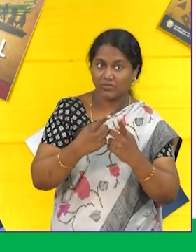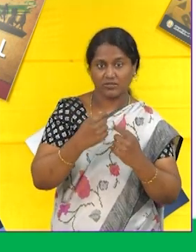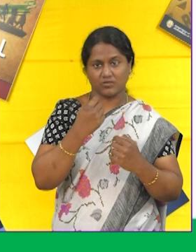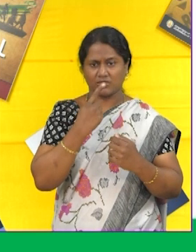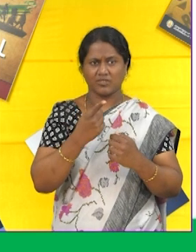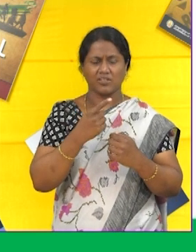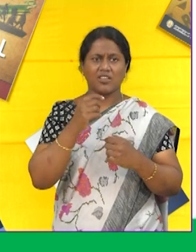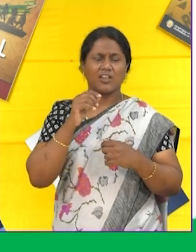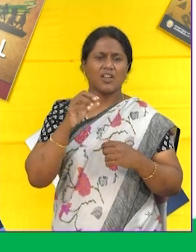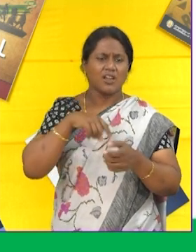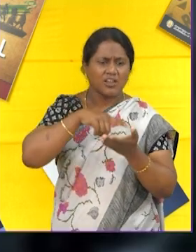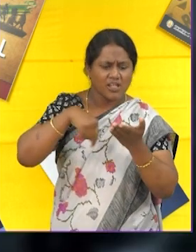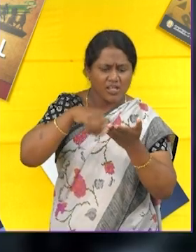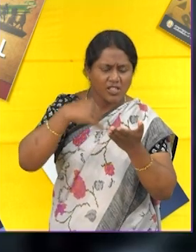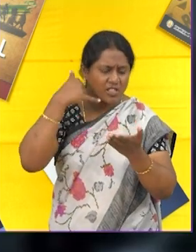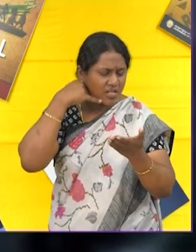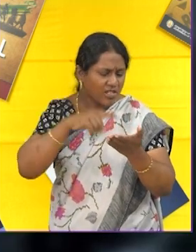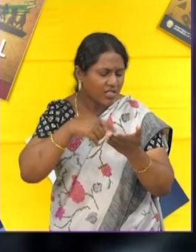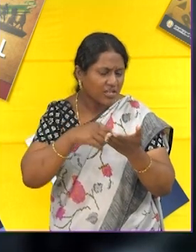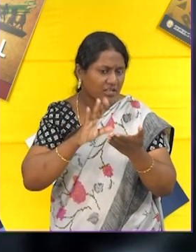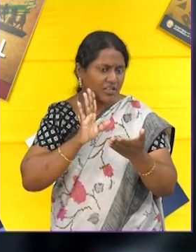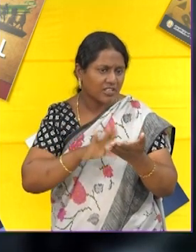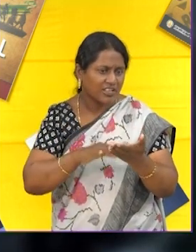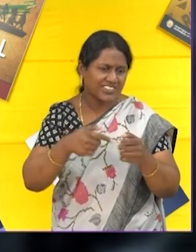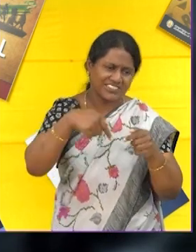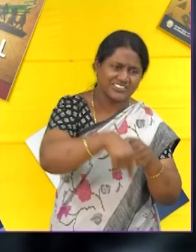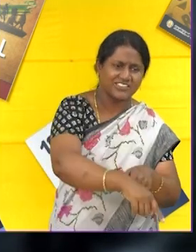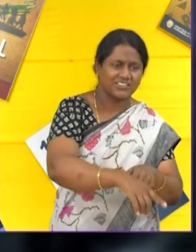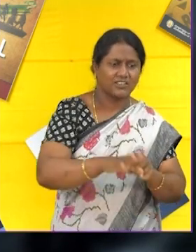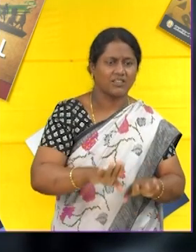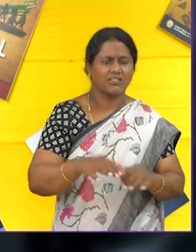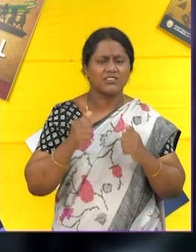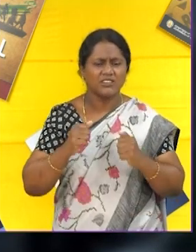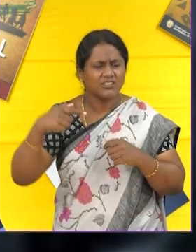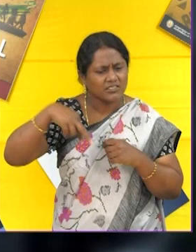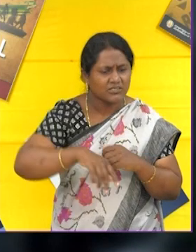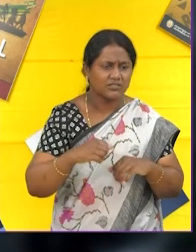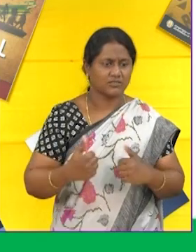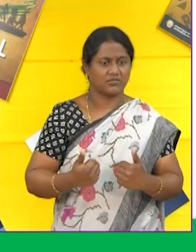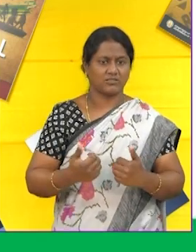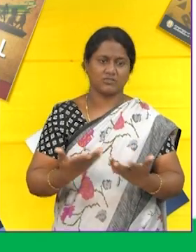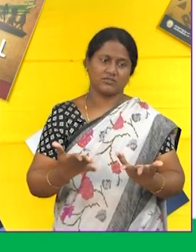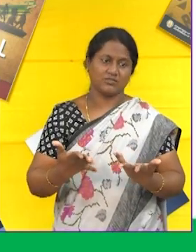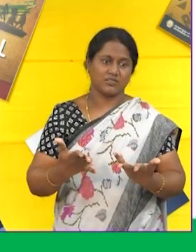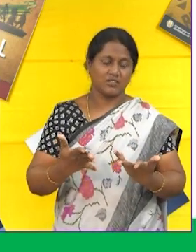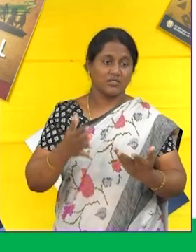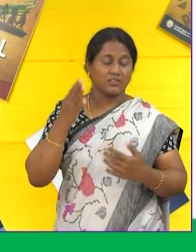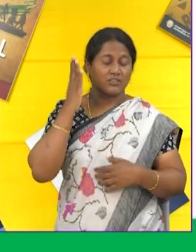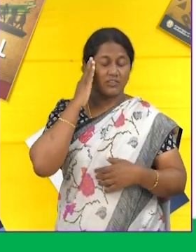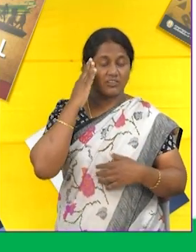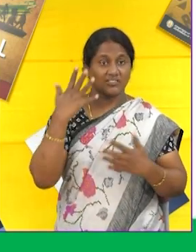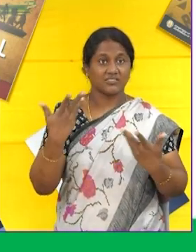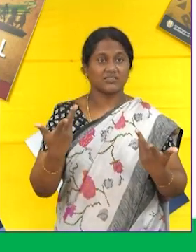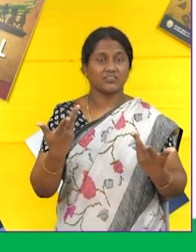going to call the police. கீழே தான் ஃபோன் இருக்கிறனால எப்படி நாங்கள் போலீஸை கூப்பிட போகிறோன்னு தெரியல. Nor did I want the